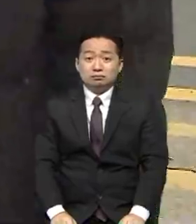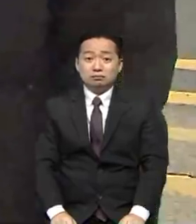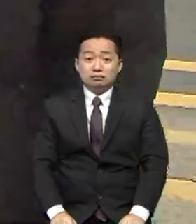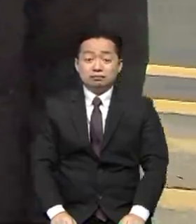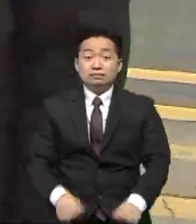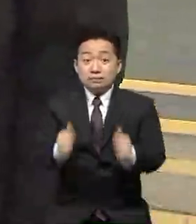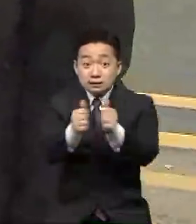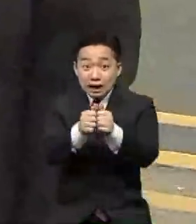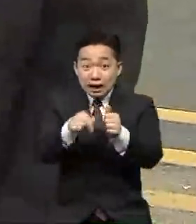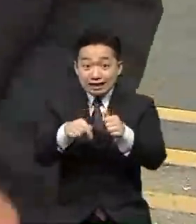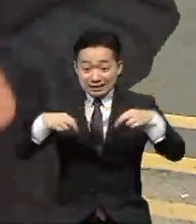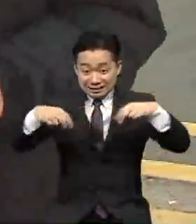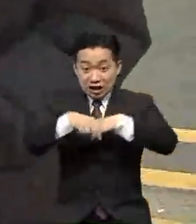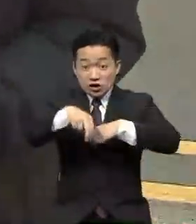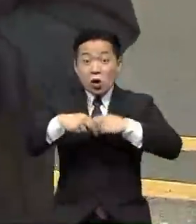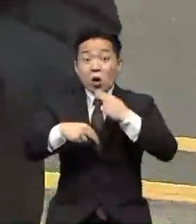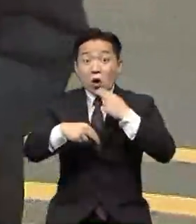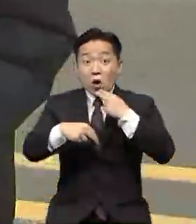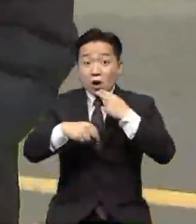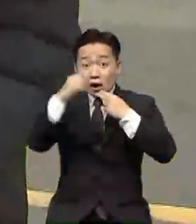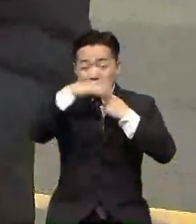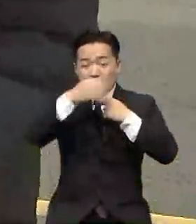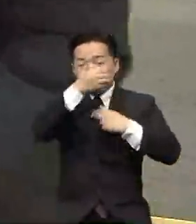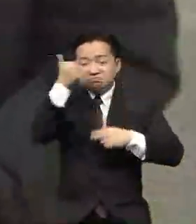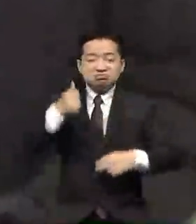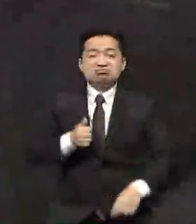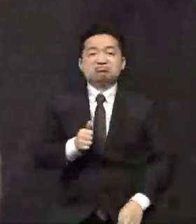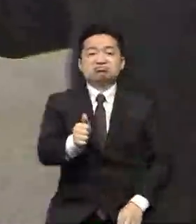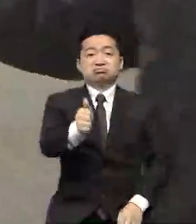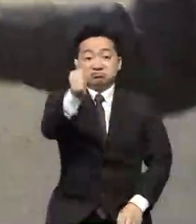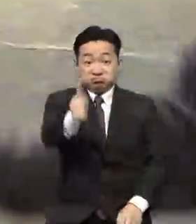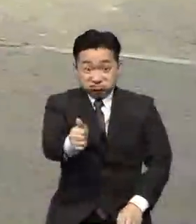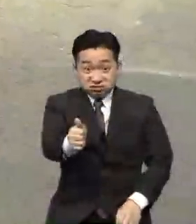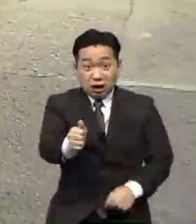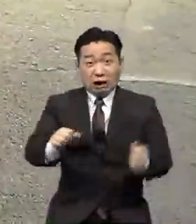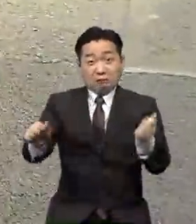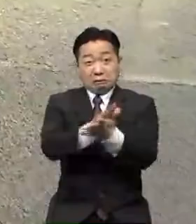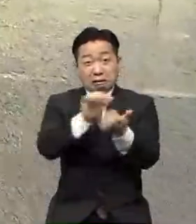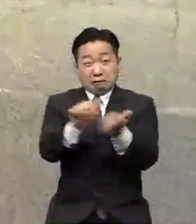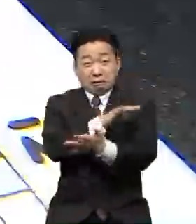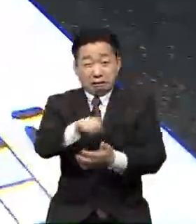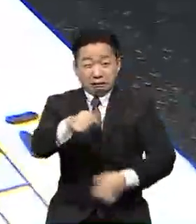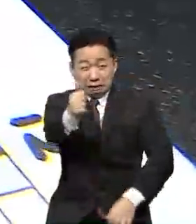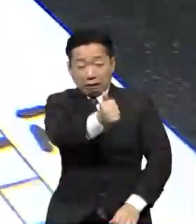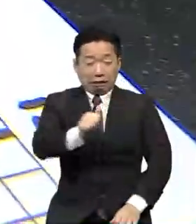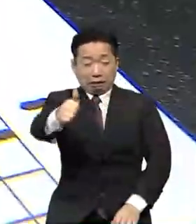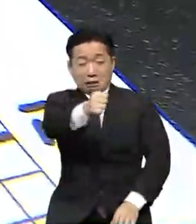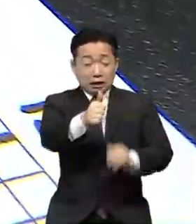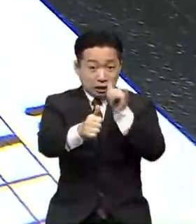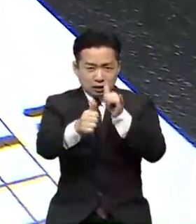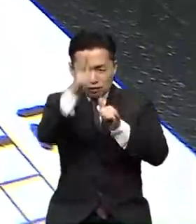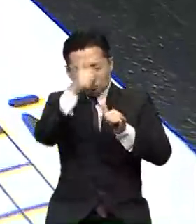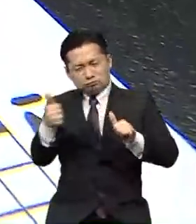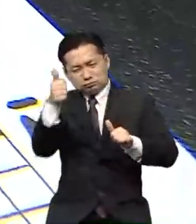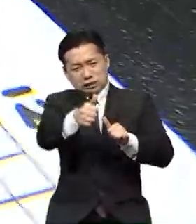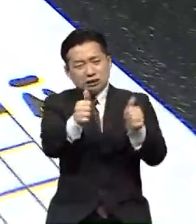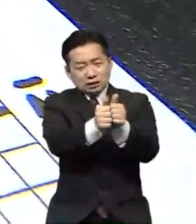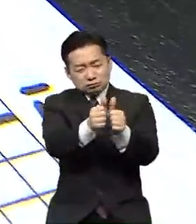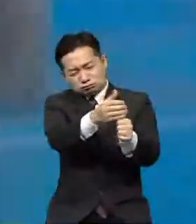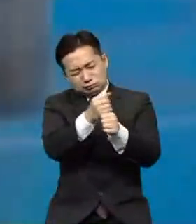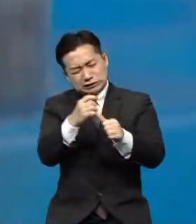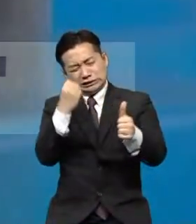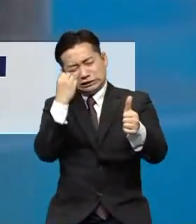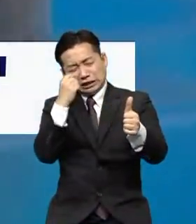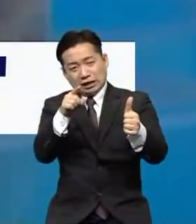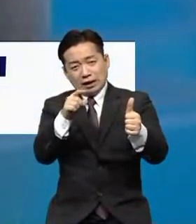마냥. 남성은 횡단보도가 없는 이 도로를 무단횡단해 교차로 한복판에서 소란을 피웠습니다. 출동한 경찰이 남성을 붙잡은